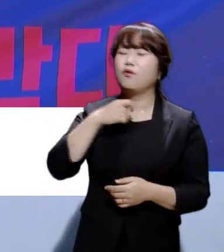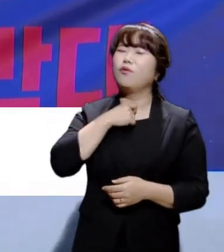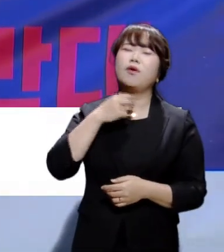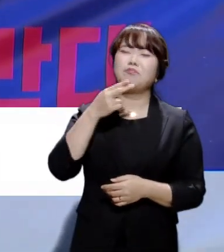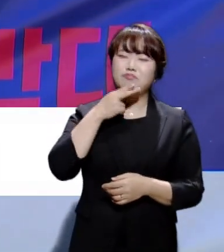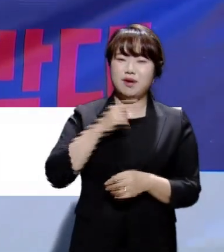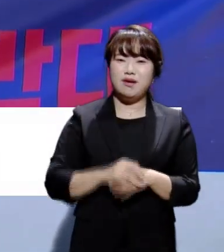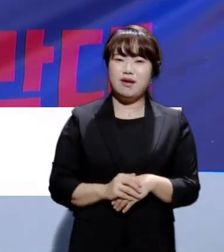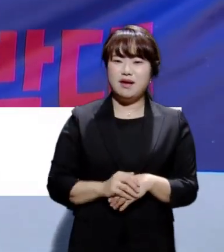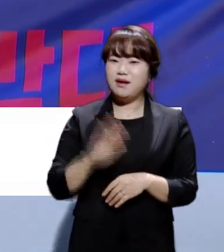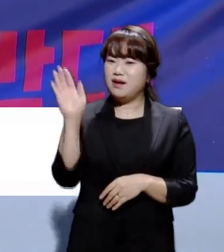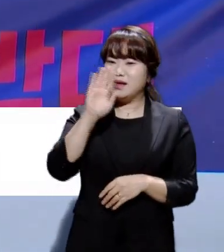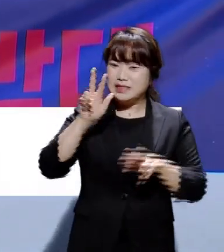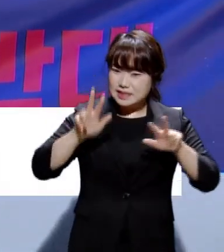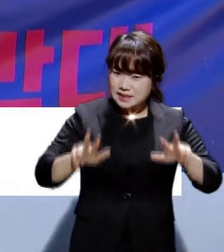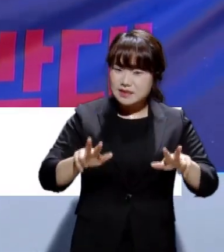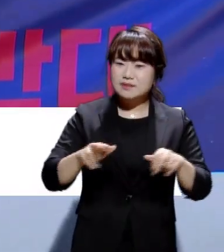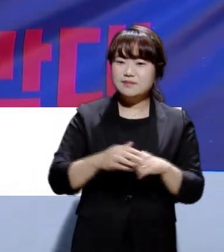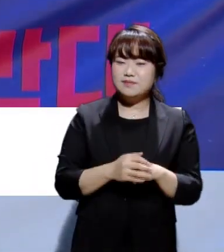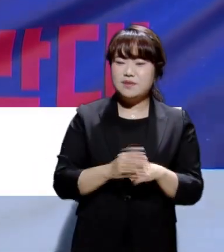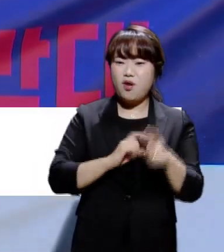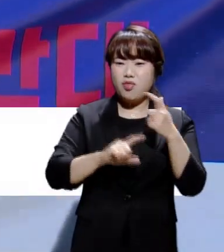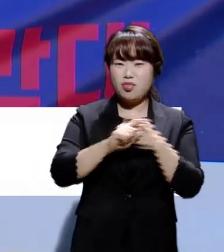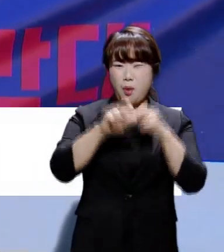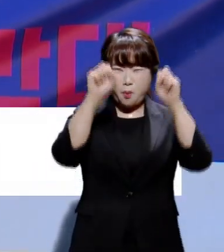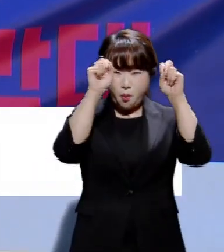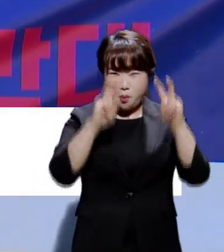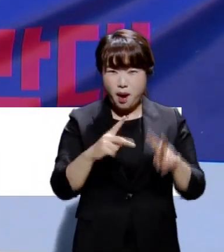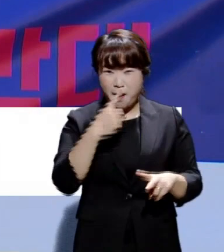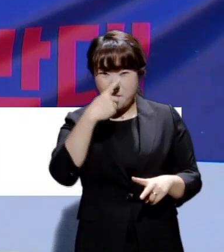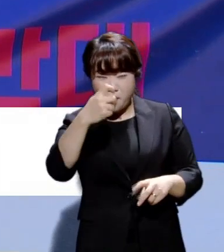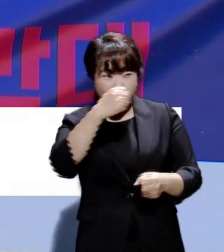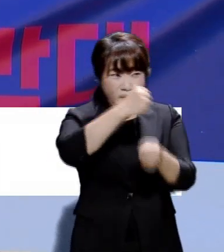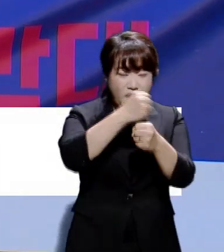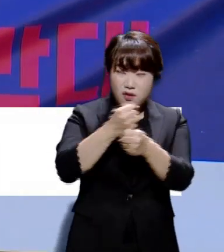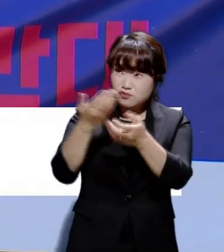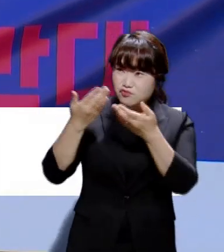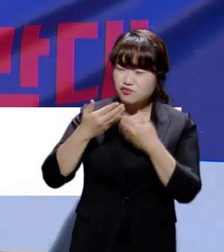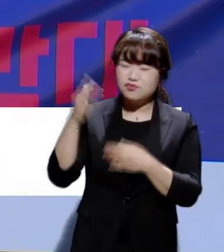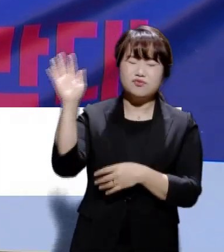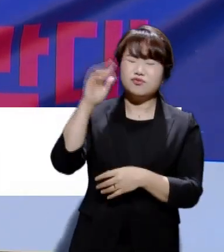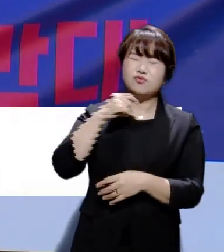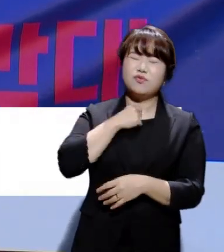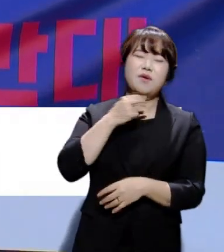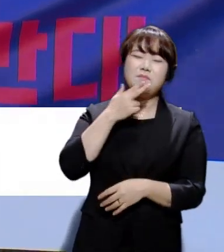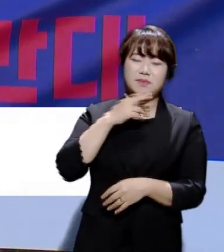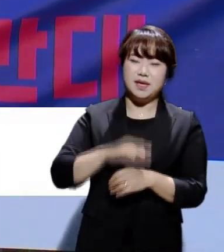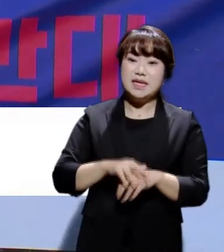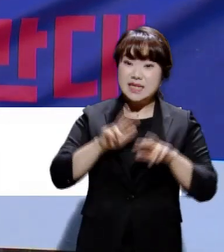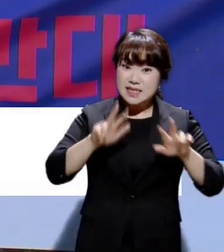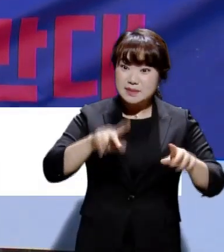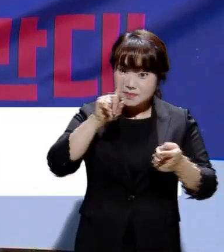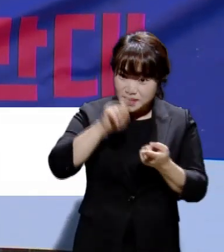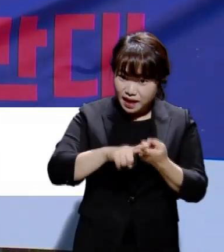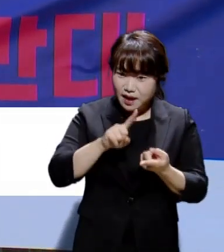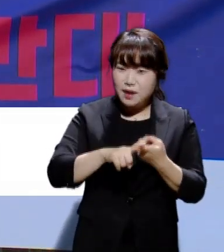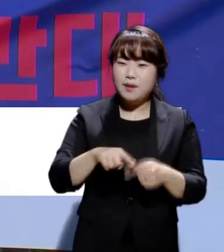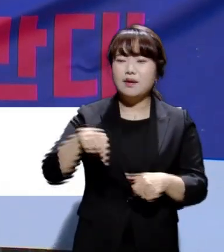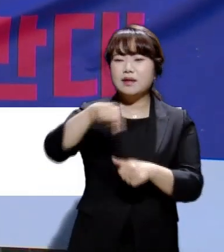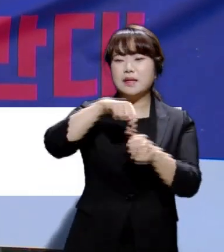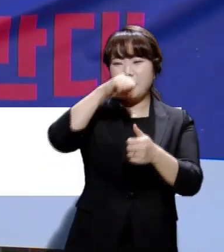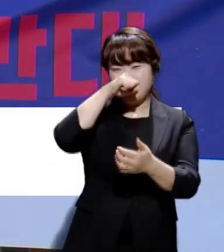잘해주는 것도 원치 않고 뭐 화려한 것도 원치 않고 지금 이 상태가 우리에게는